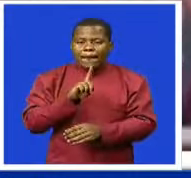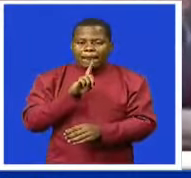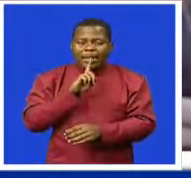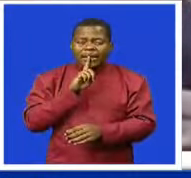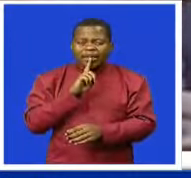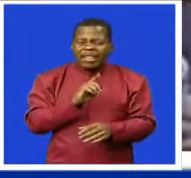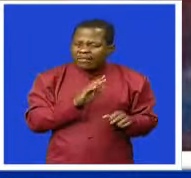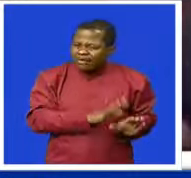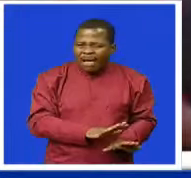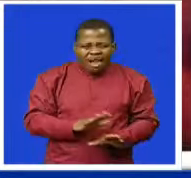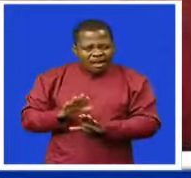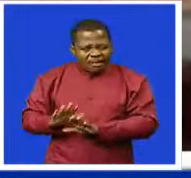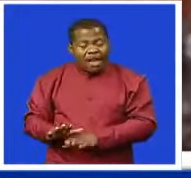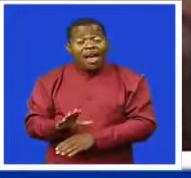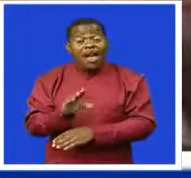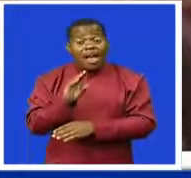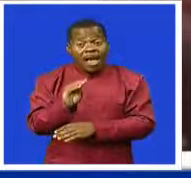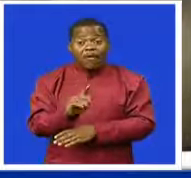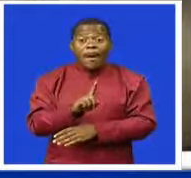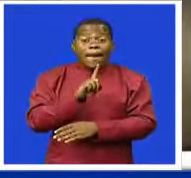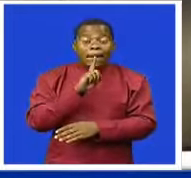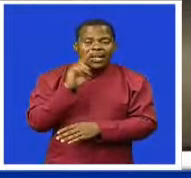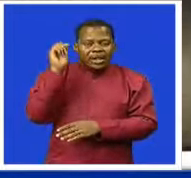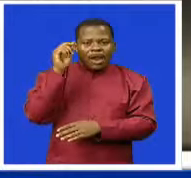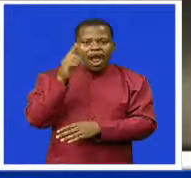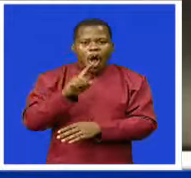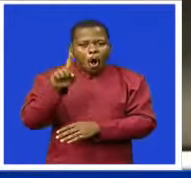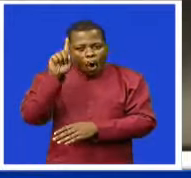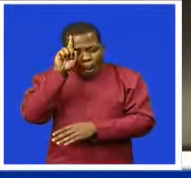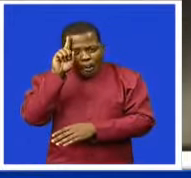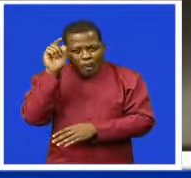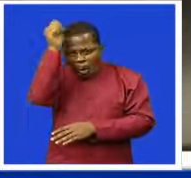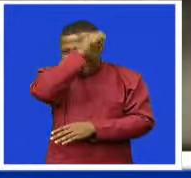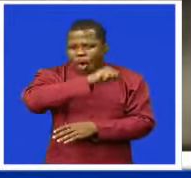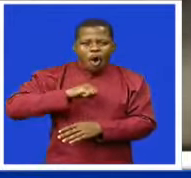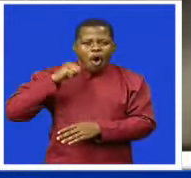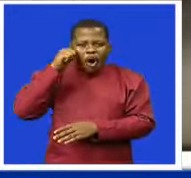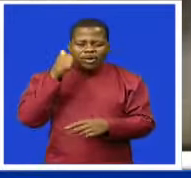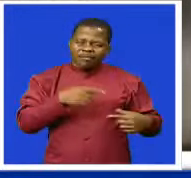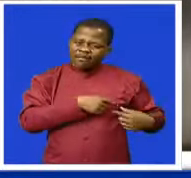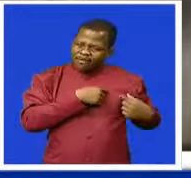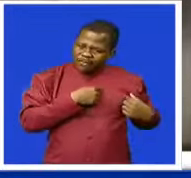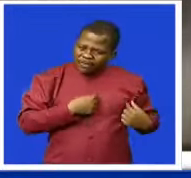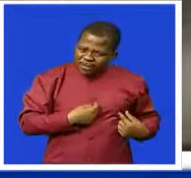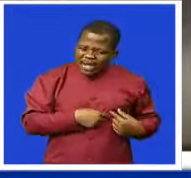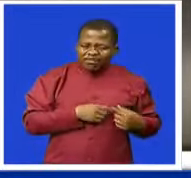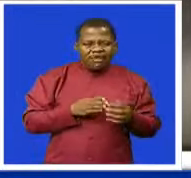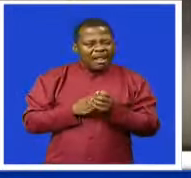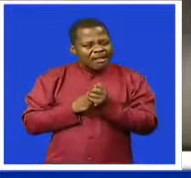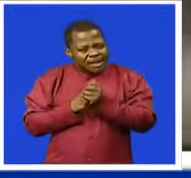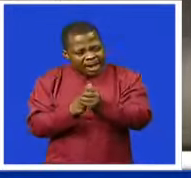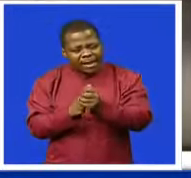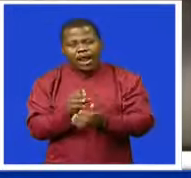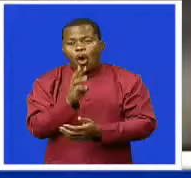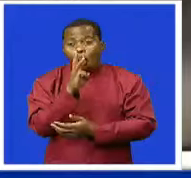patients but because sihamba nalo umusa kwaNkulunkulu sizakwenda konke siChristian University siyabonga kakhulu kubaphathi bethu sibonge